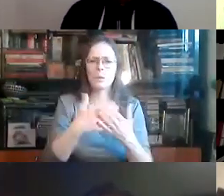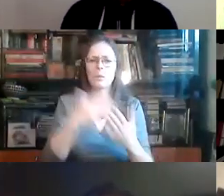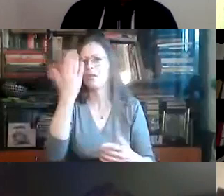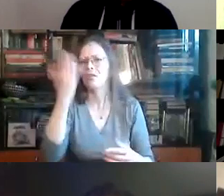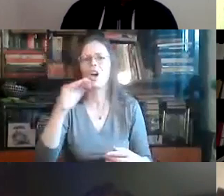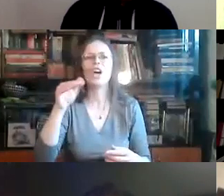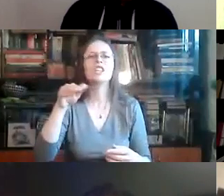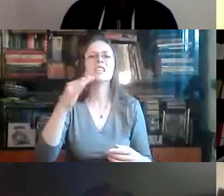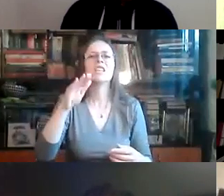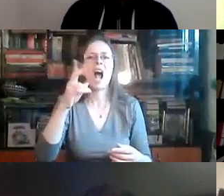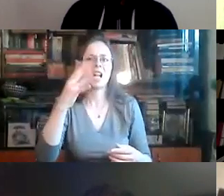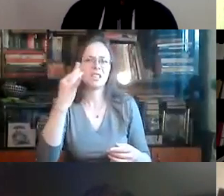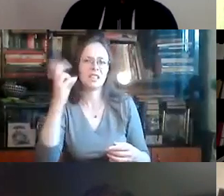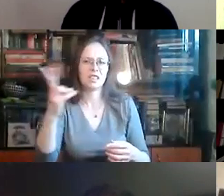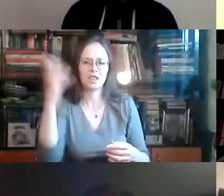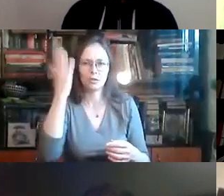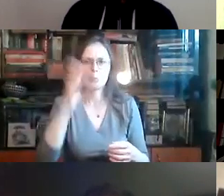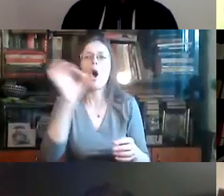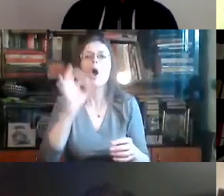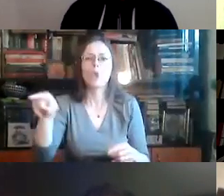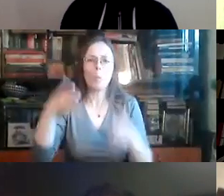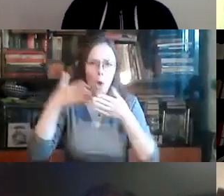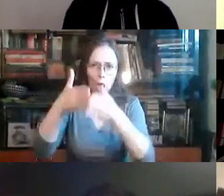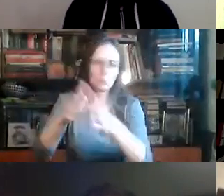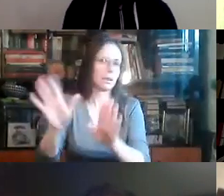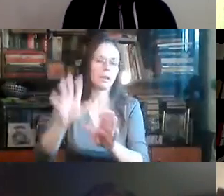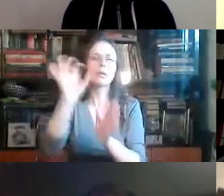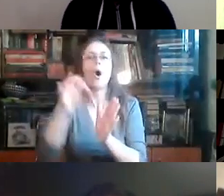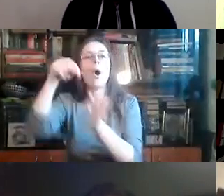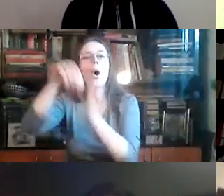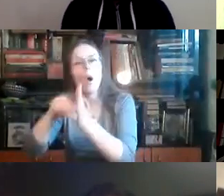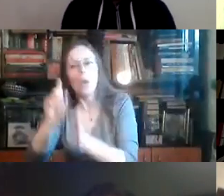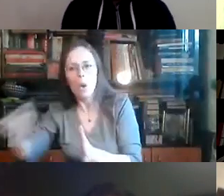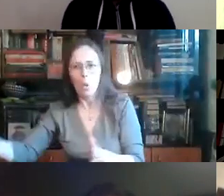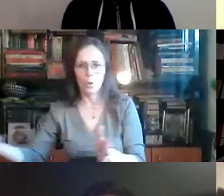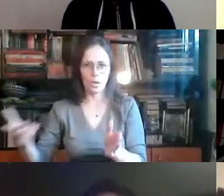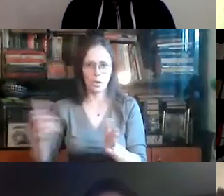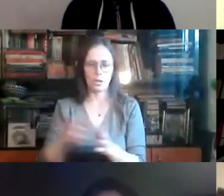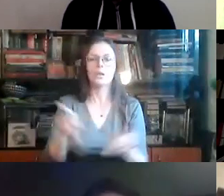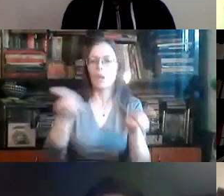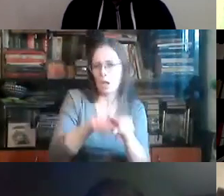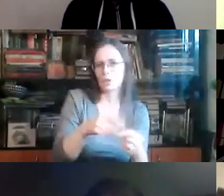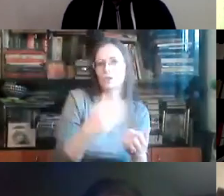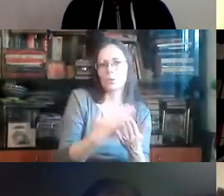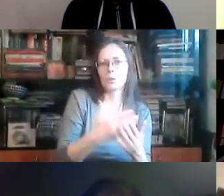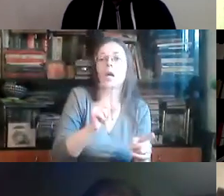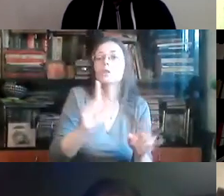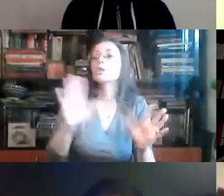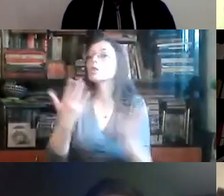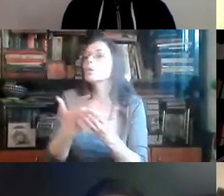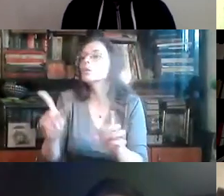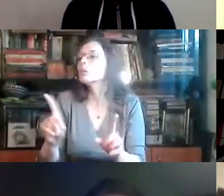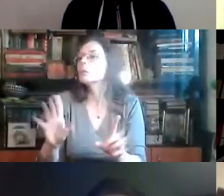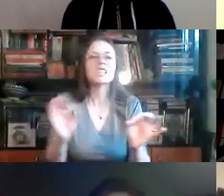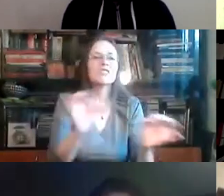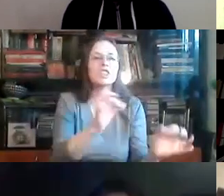стороны, да, помидор вкусный, свежий, и спорить, что свежий лучше и